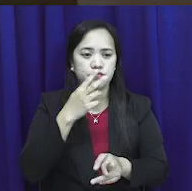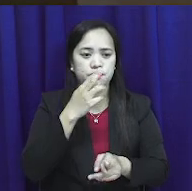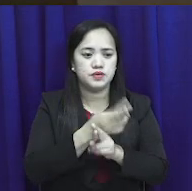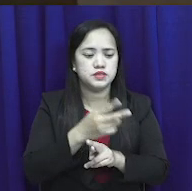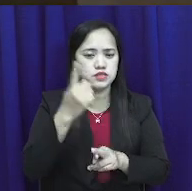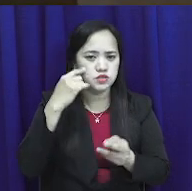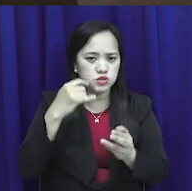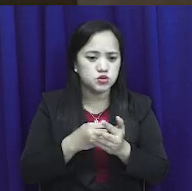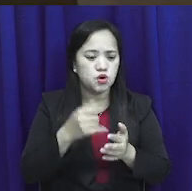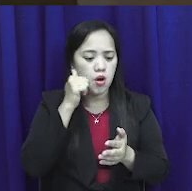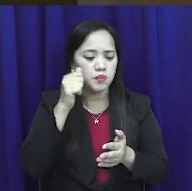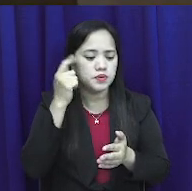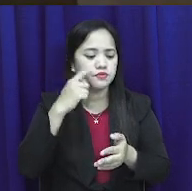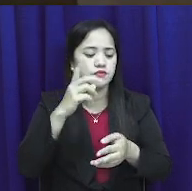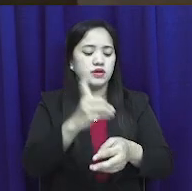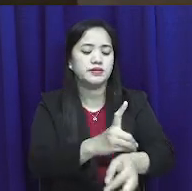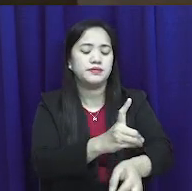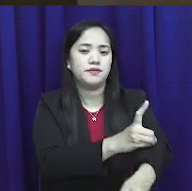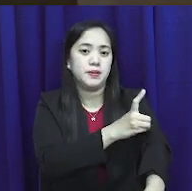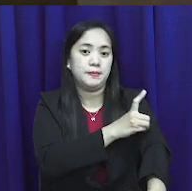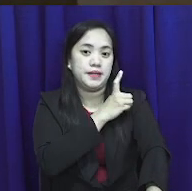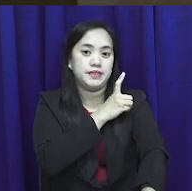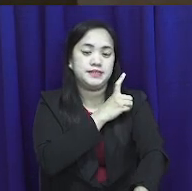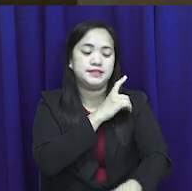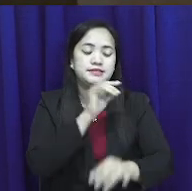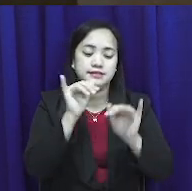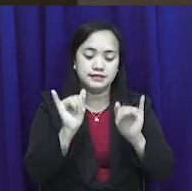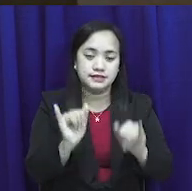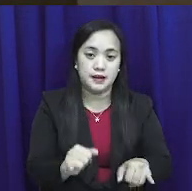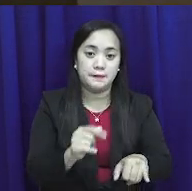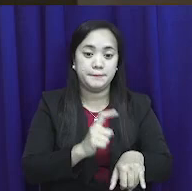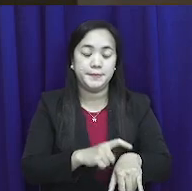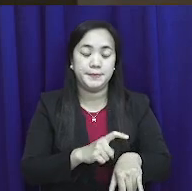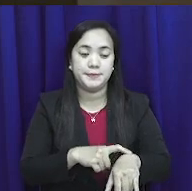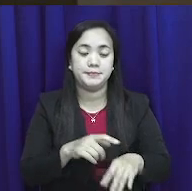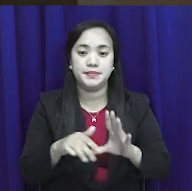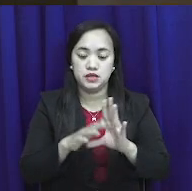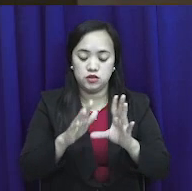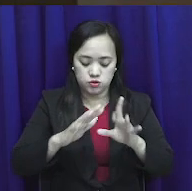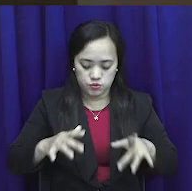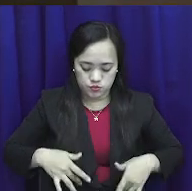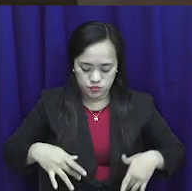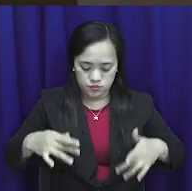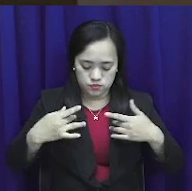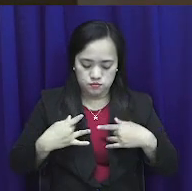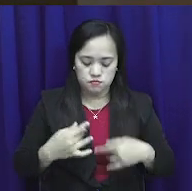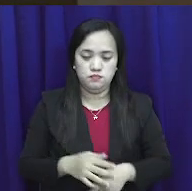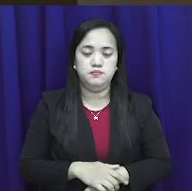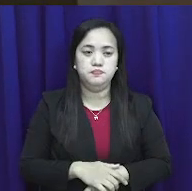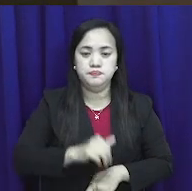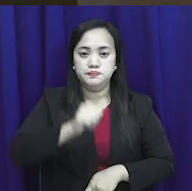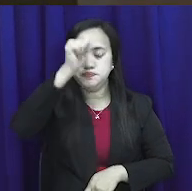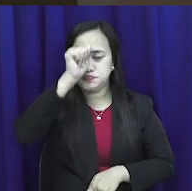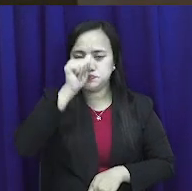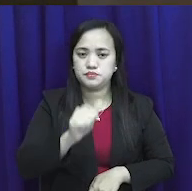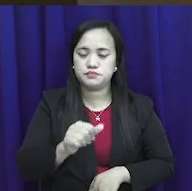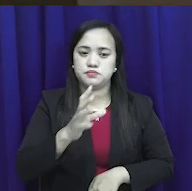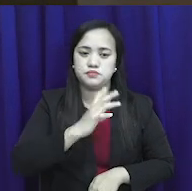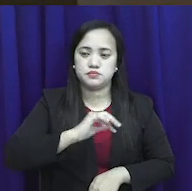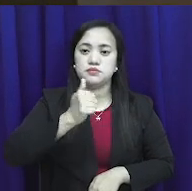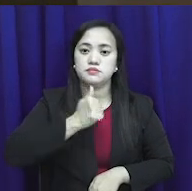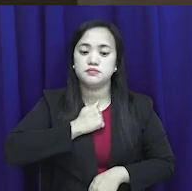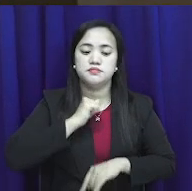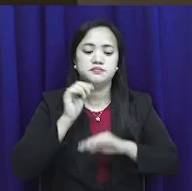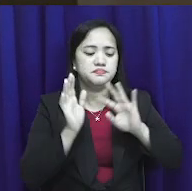developmental stage ' ba kumbaga yan yung Kaya ginamit Kanina rin ni ma'am marinell patience and yung Selfless